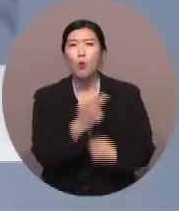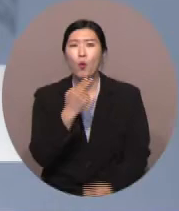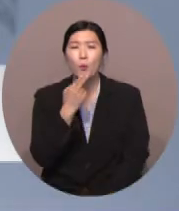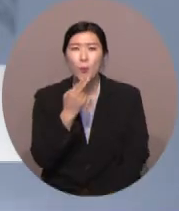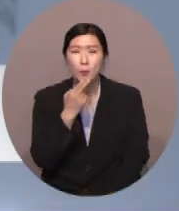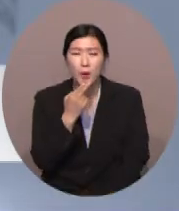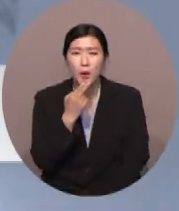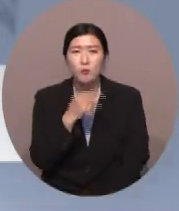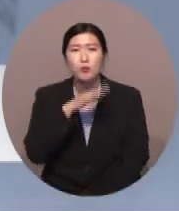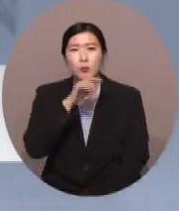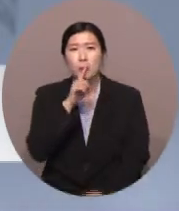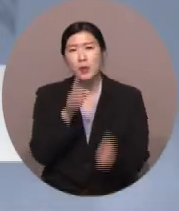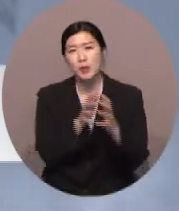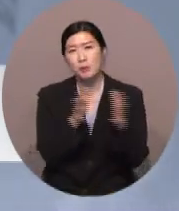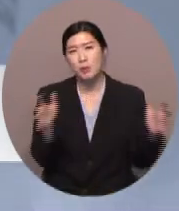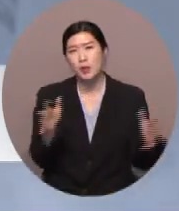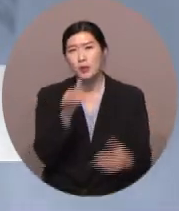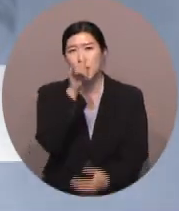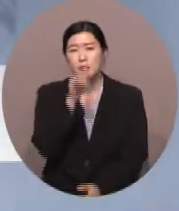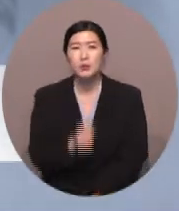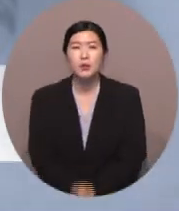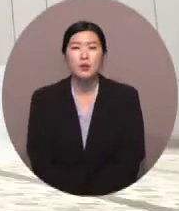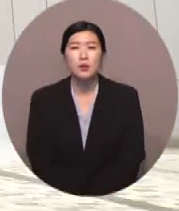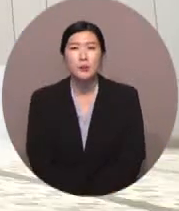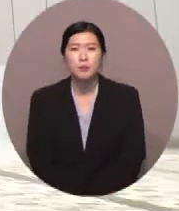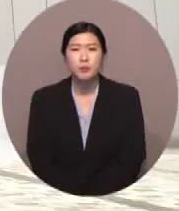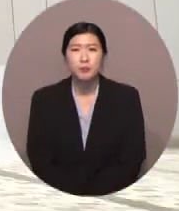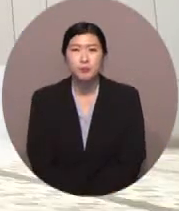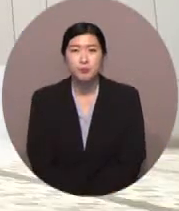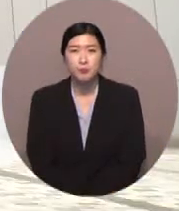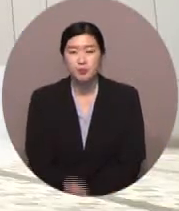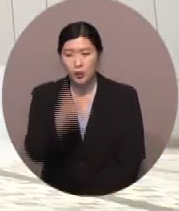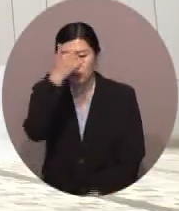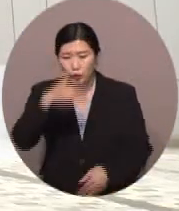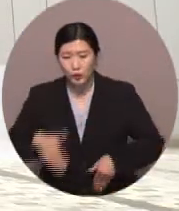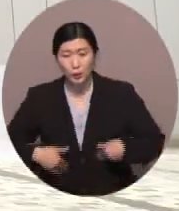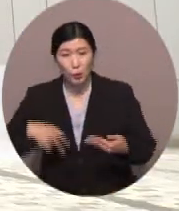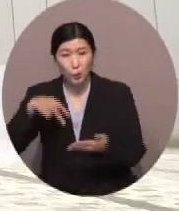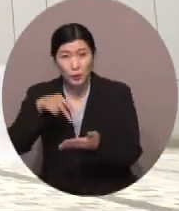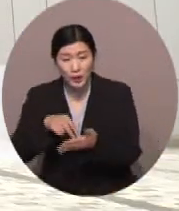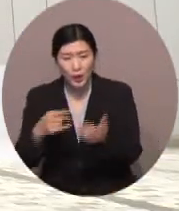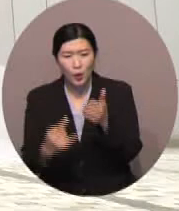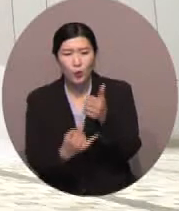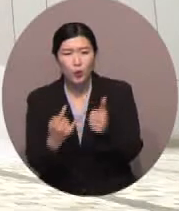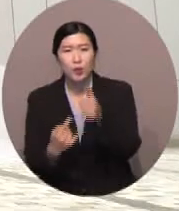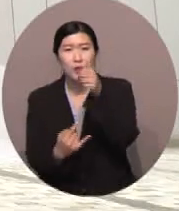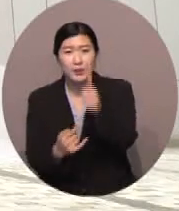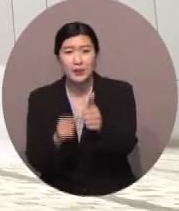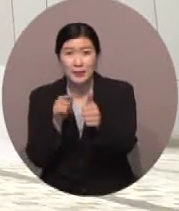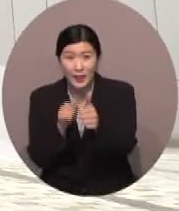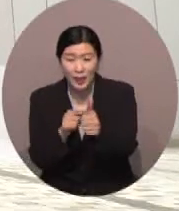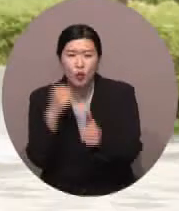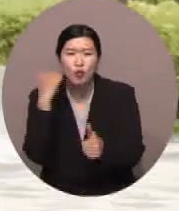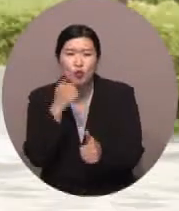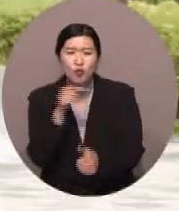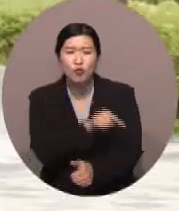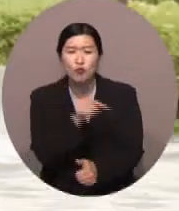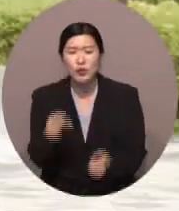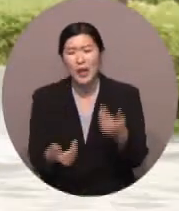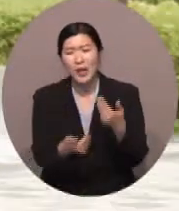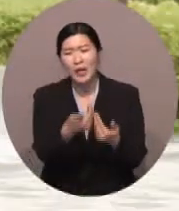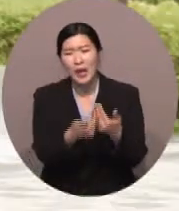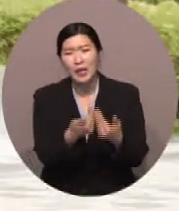노동자를 배제하고 있다고 주장했습니다 충남도는 이에 대해 위원회의 공동위원장을 행정부지사에서